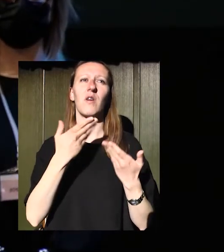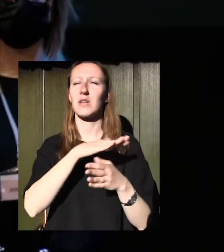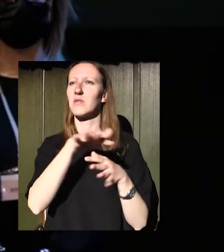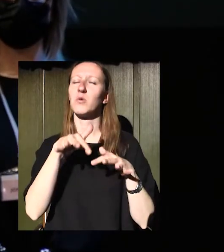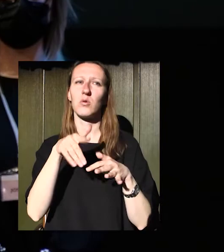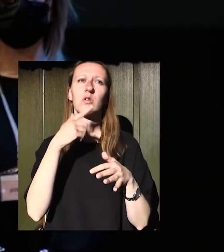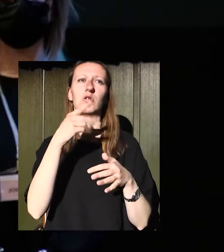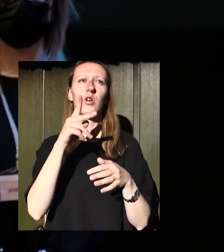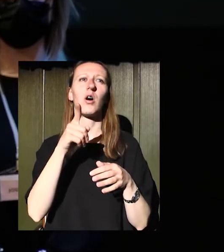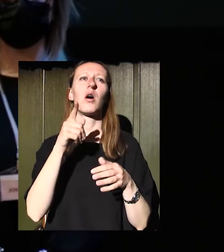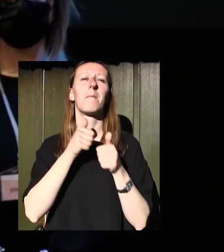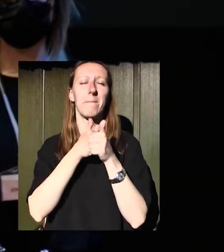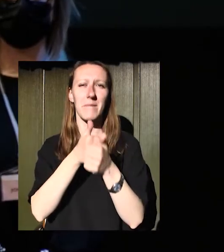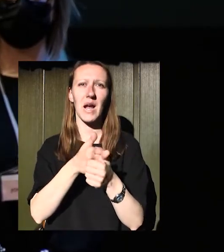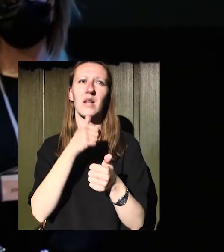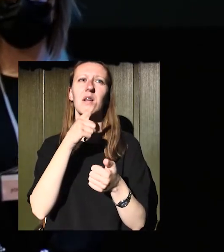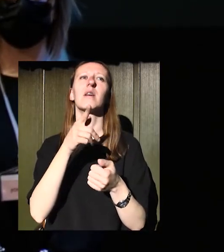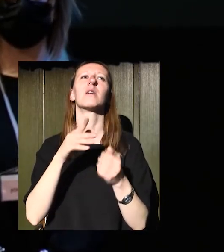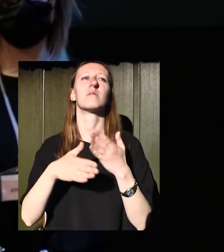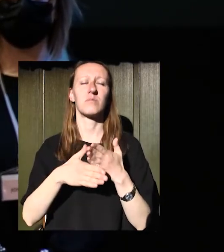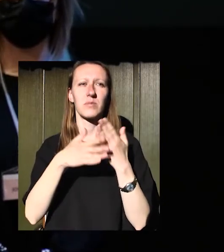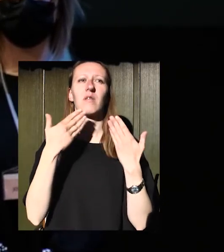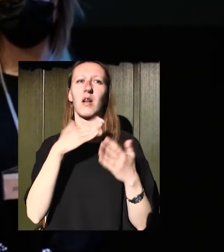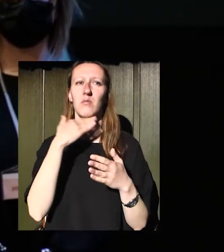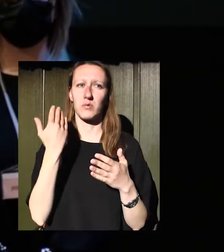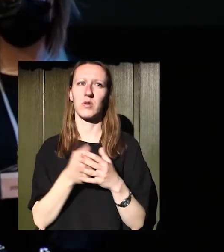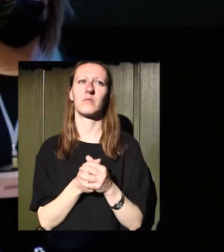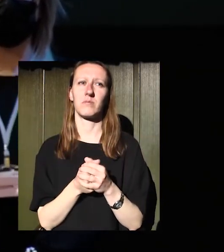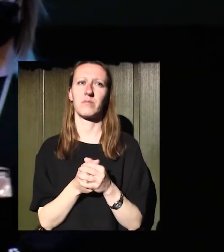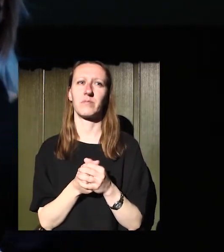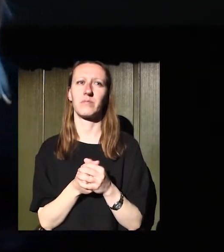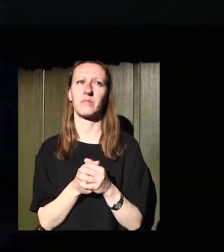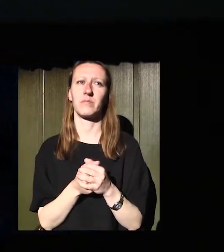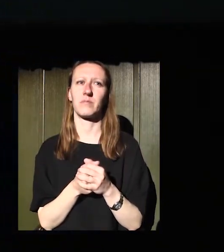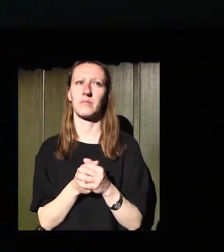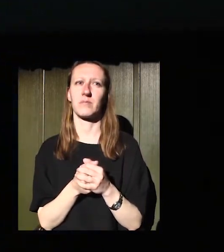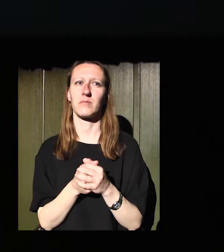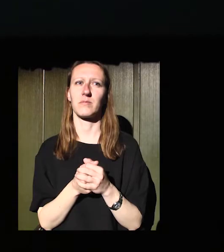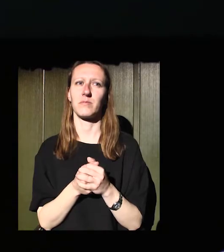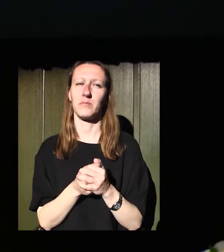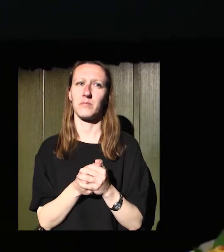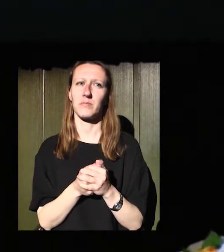vijeću, hvala svim građanima što ga pratite i bodrite. Hvala puno.